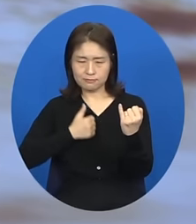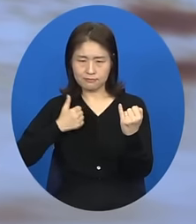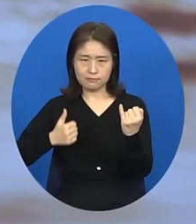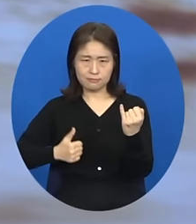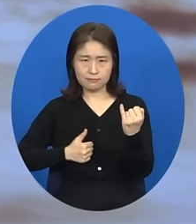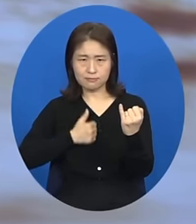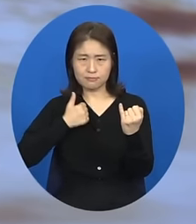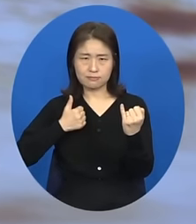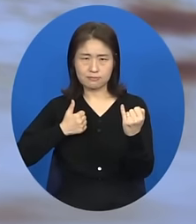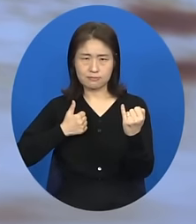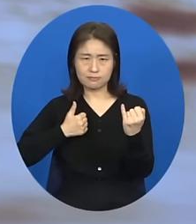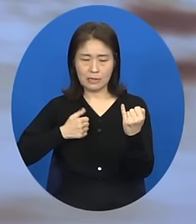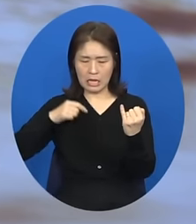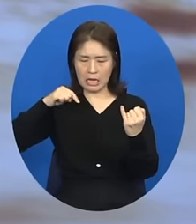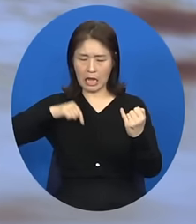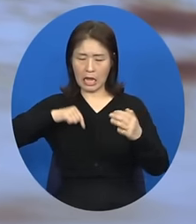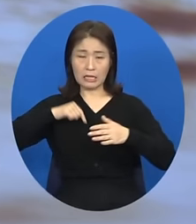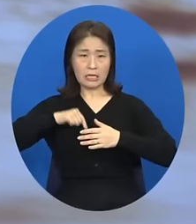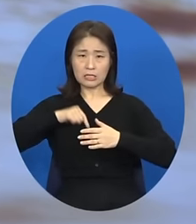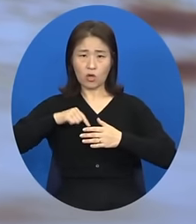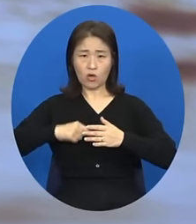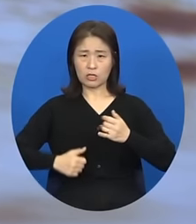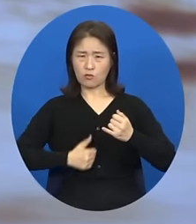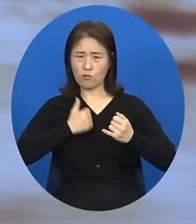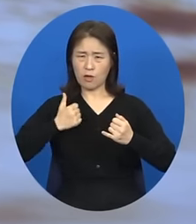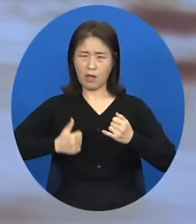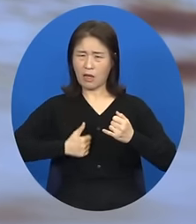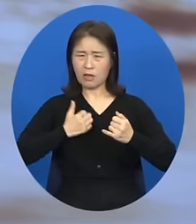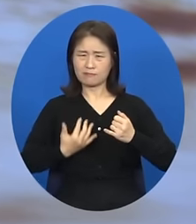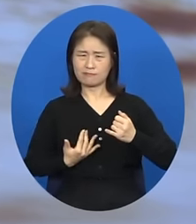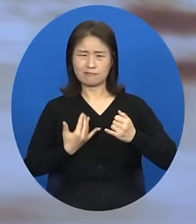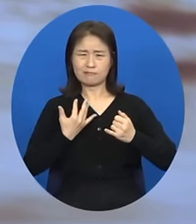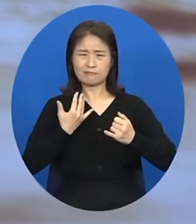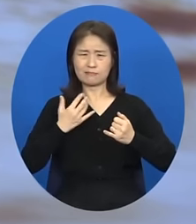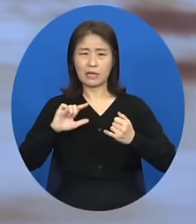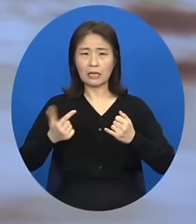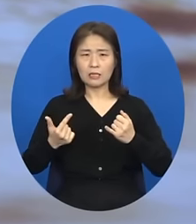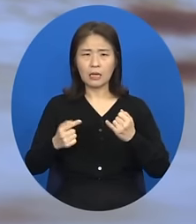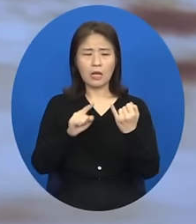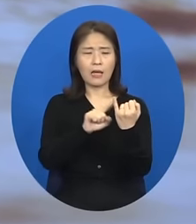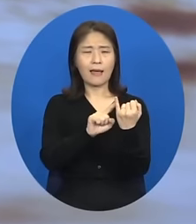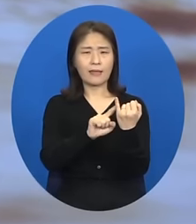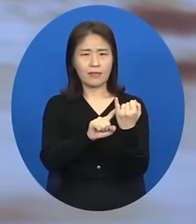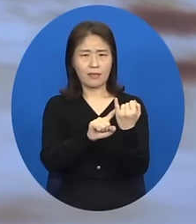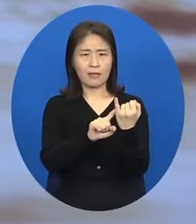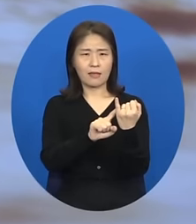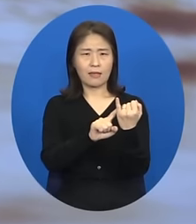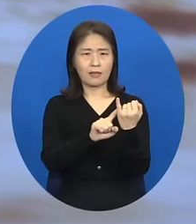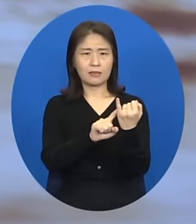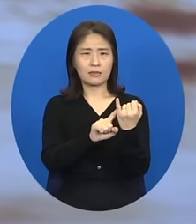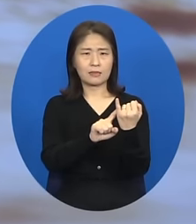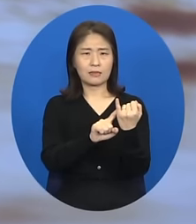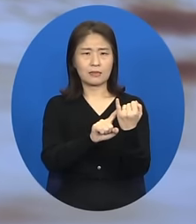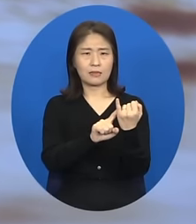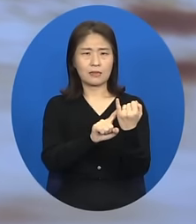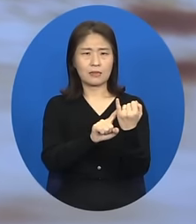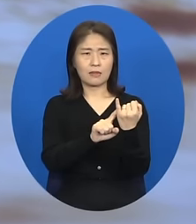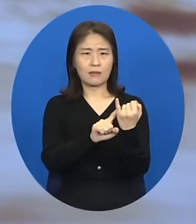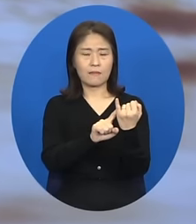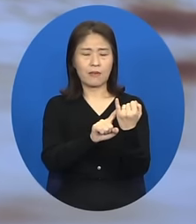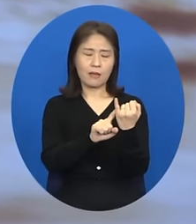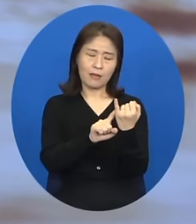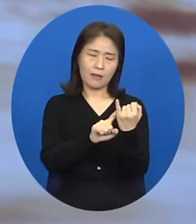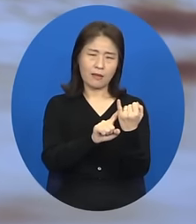혈기는요, 내적인 혈기가 아니라 외적인 혈기였어요. 아내에게 신혼 초기에 굉장히 민감하게